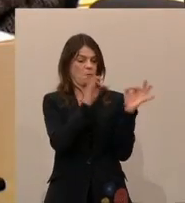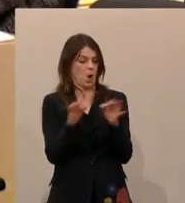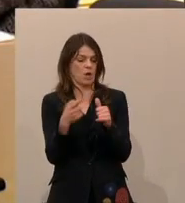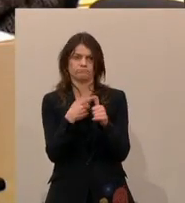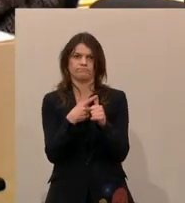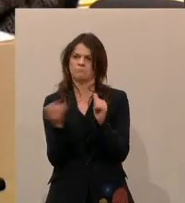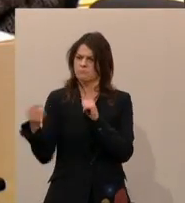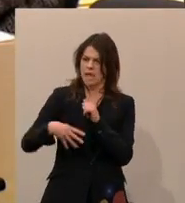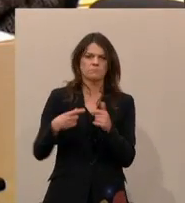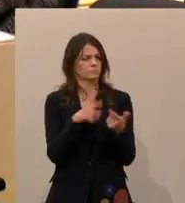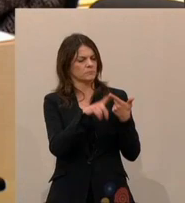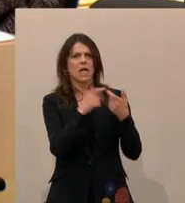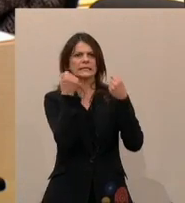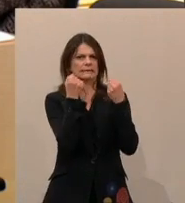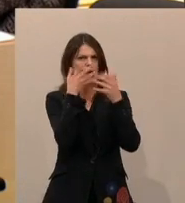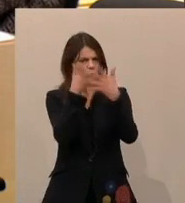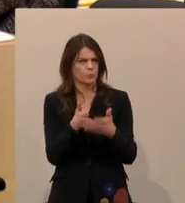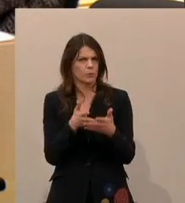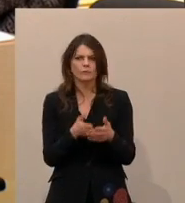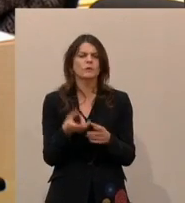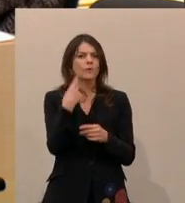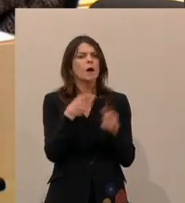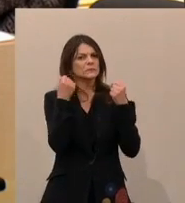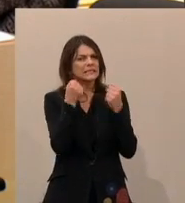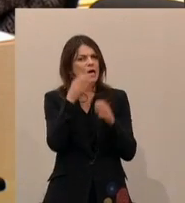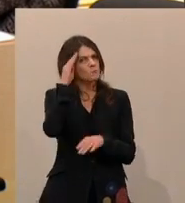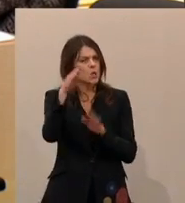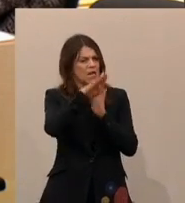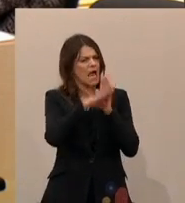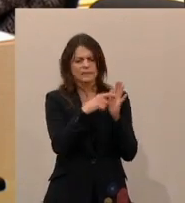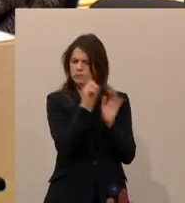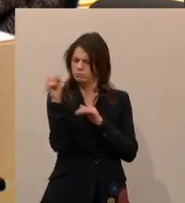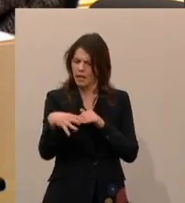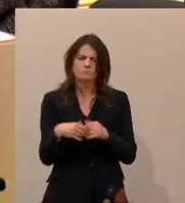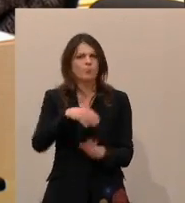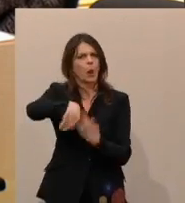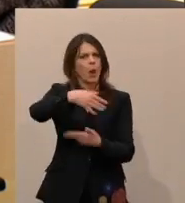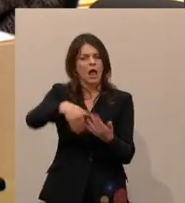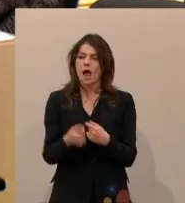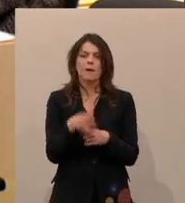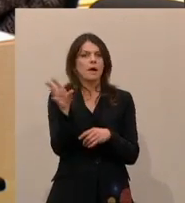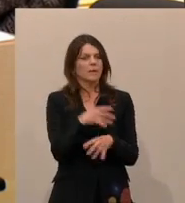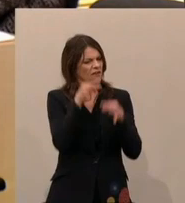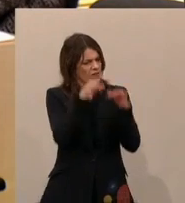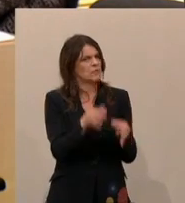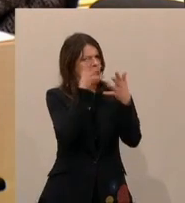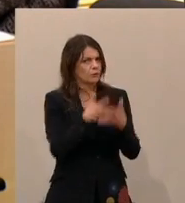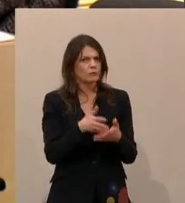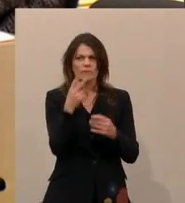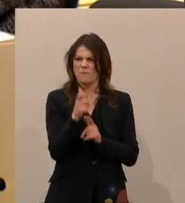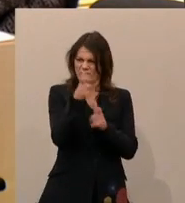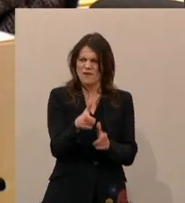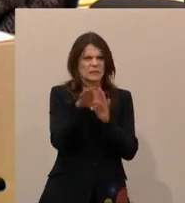Gewerbeordnung wird vermanscht mit der Sicherheitsüberprüfung nach dem Sicherheitspolizeigesetz. Das alles wird vermanscht mit der Verlässlichkeitsüberprüfung